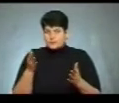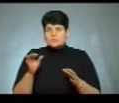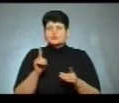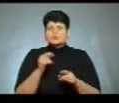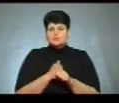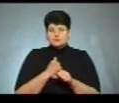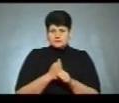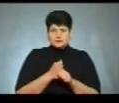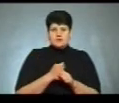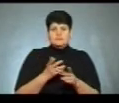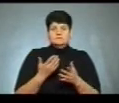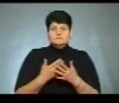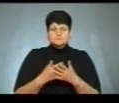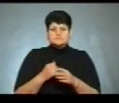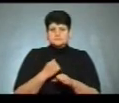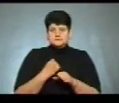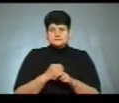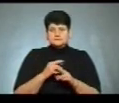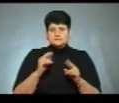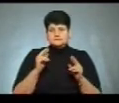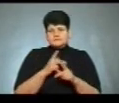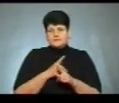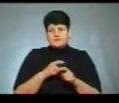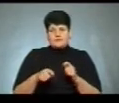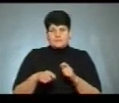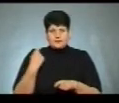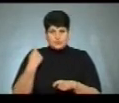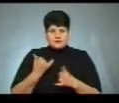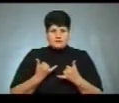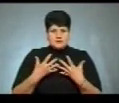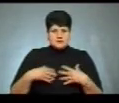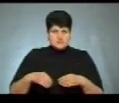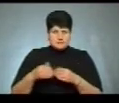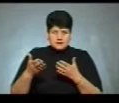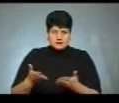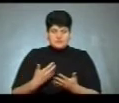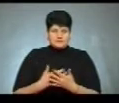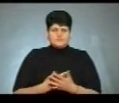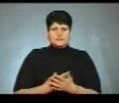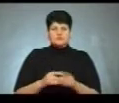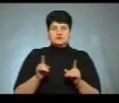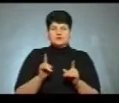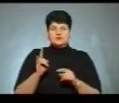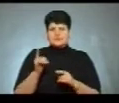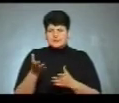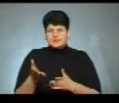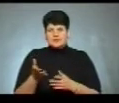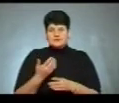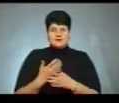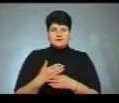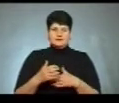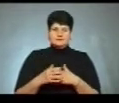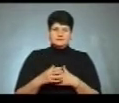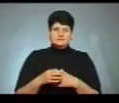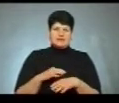там причинений збиток для сім'ї, чи щодо дитини якесь, можливо,